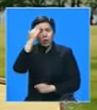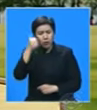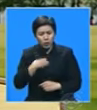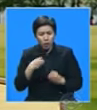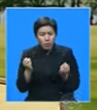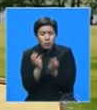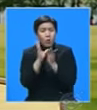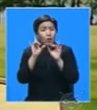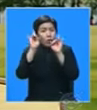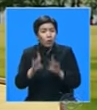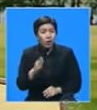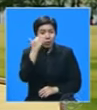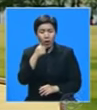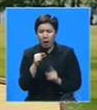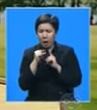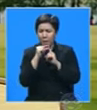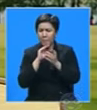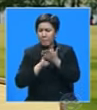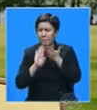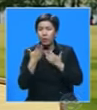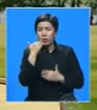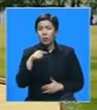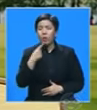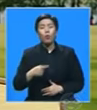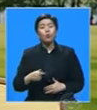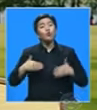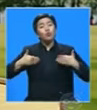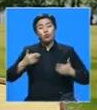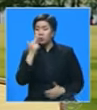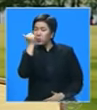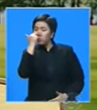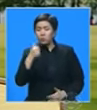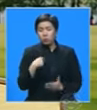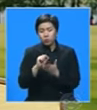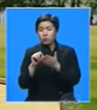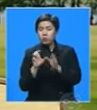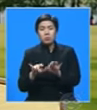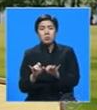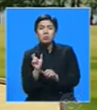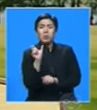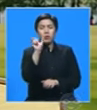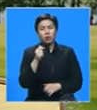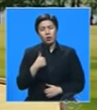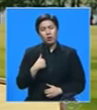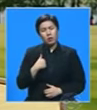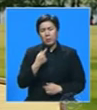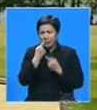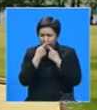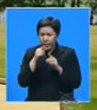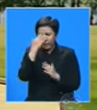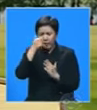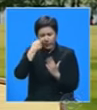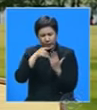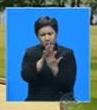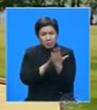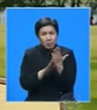ความรุนแรงแล้วหยาบคายบ้างอะไรบ้างเขาบอกว่าเขาตอบว่าสนุกดีสนุกดีทำแล้วสนุกผมก็สงสัยเอ๊ะทำไมประเทศเราจะมีคนเหล่านี้อยู่เป็น